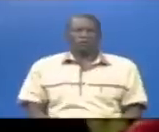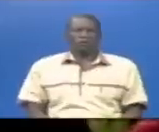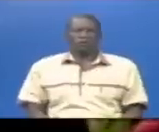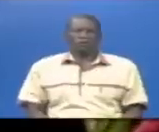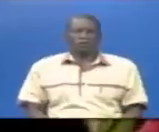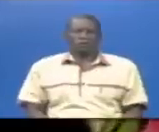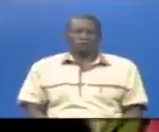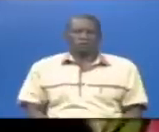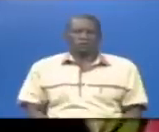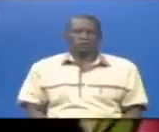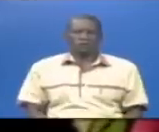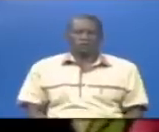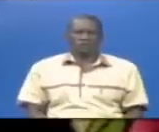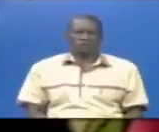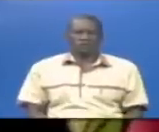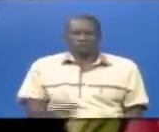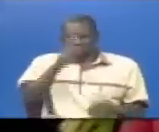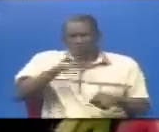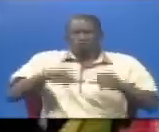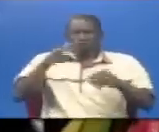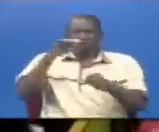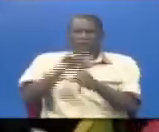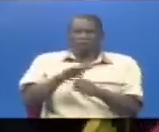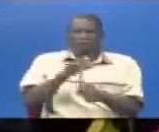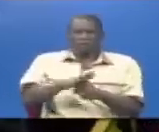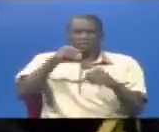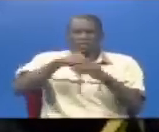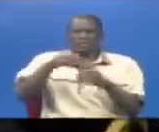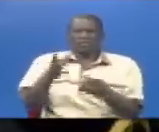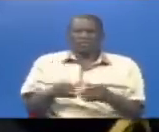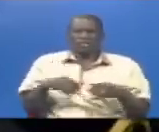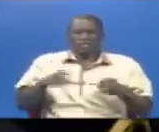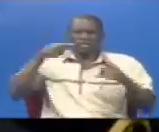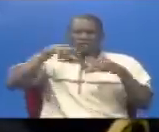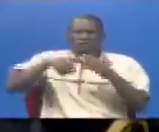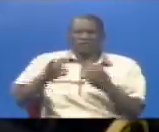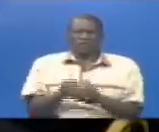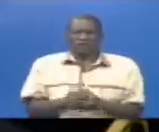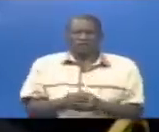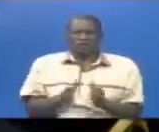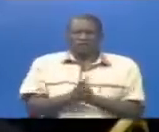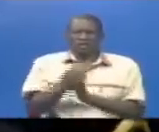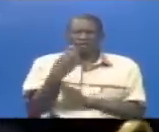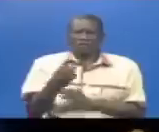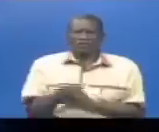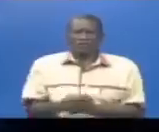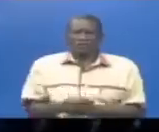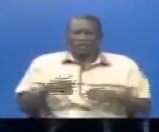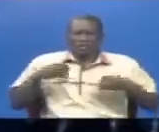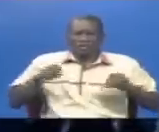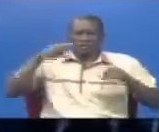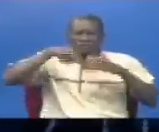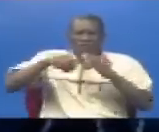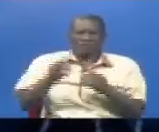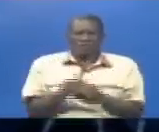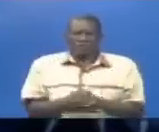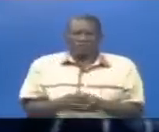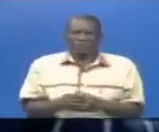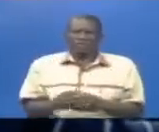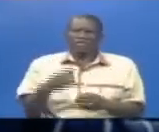haujasitishwa kwa dakika yoyote, sababu maafisa wa polisi ni wengi sana. Wamejaribu kuingia ndani, unaona wanajaribu kuingia pale ndani.